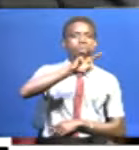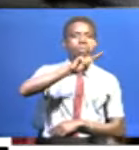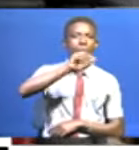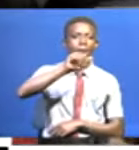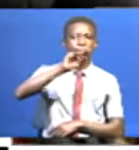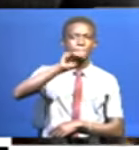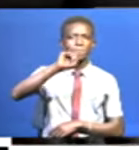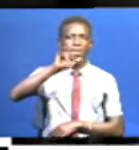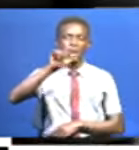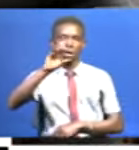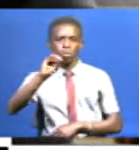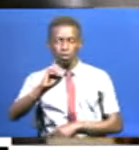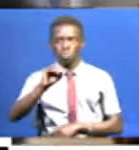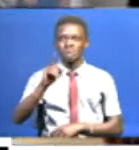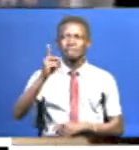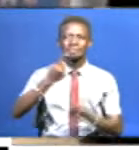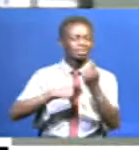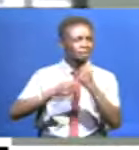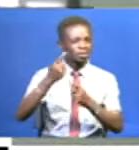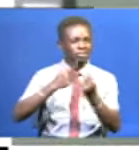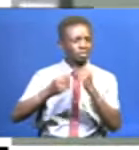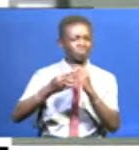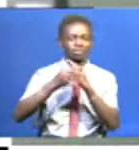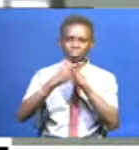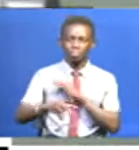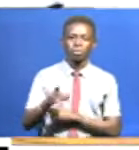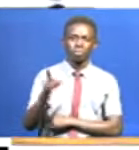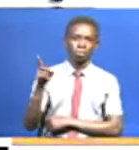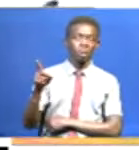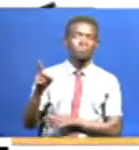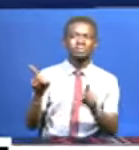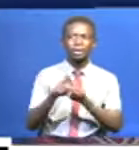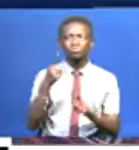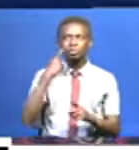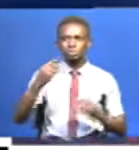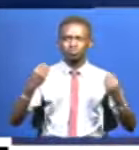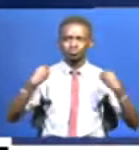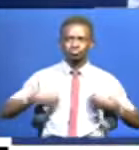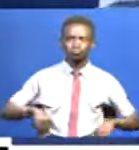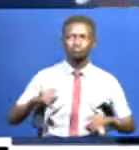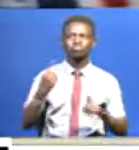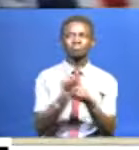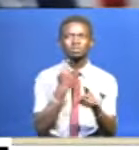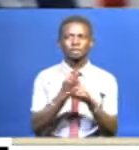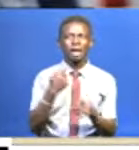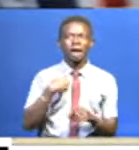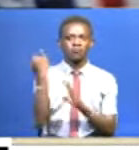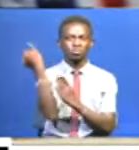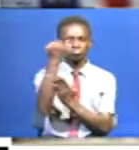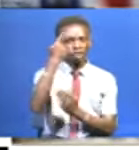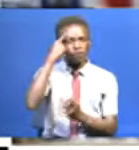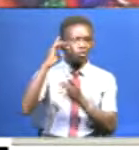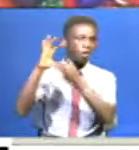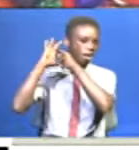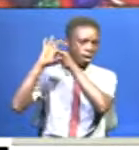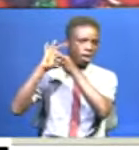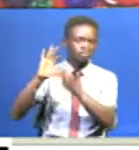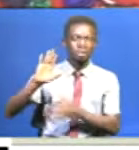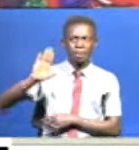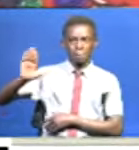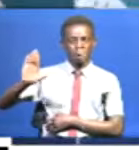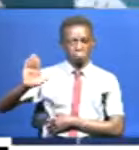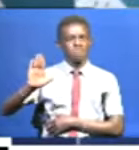zaidi. Sare za wachezaji ambazo zina michoro inayoonyesha utamaduni wa kabila la Wamiao